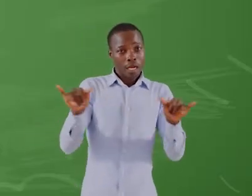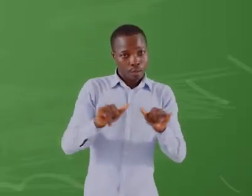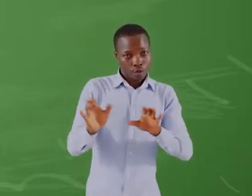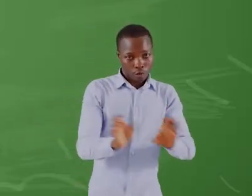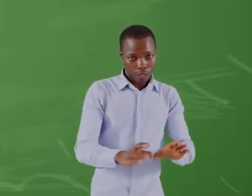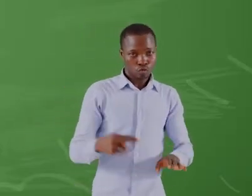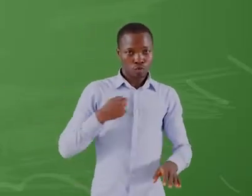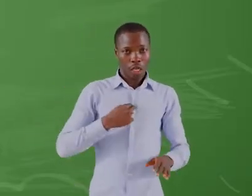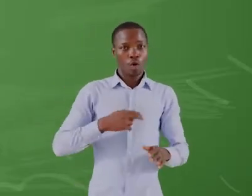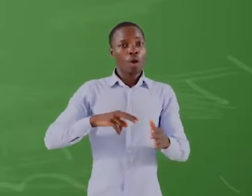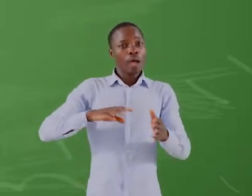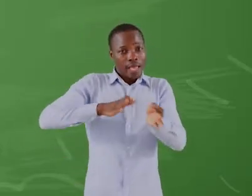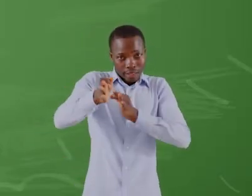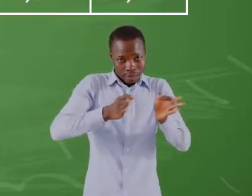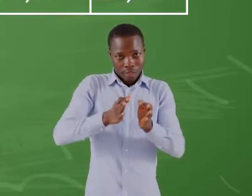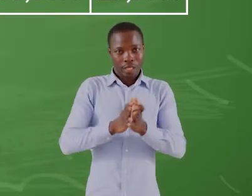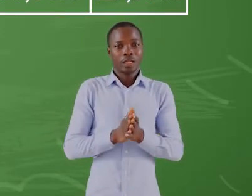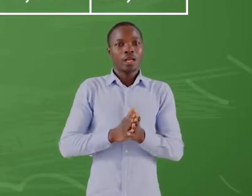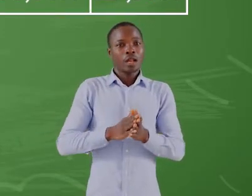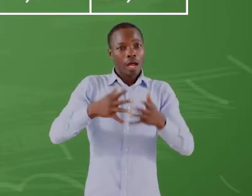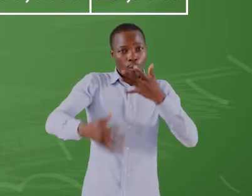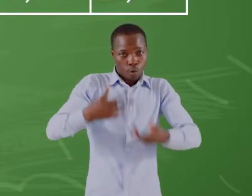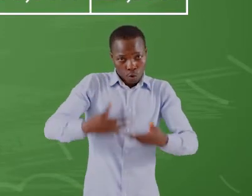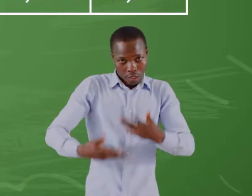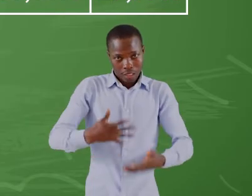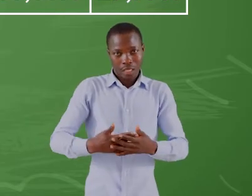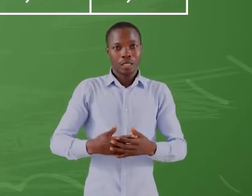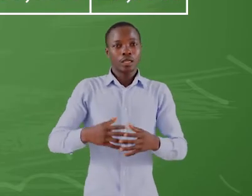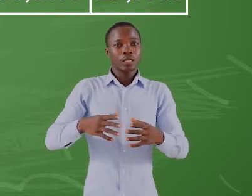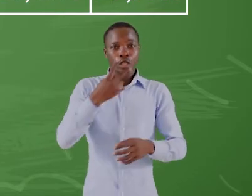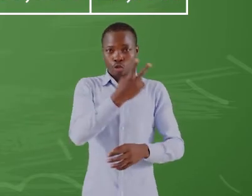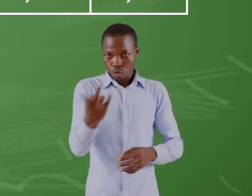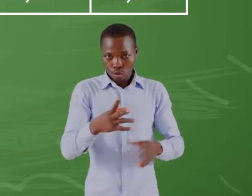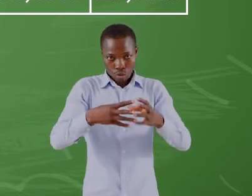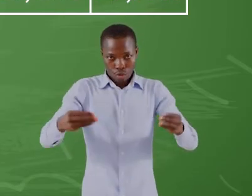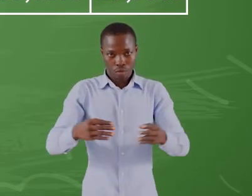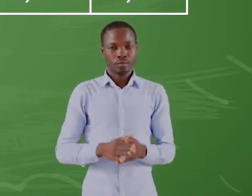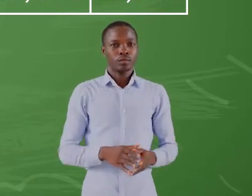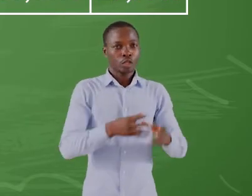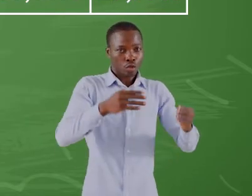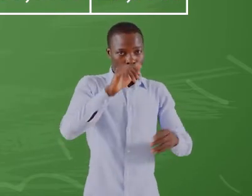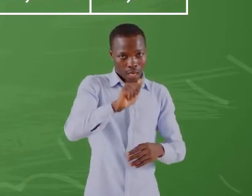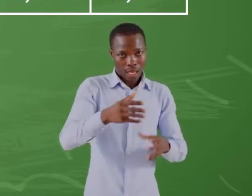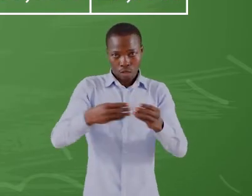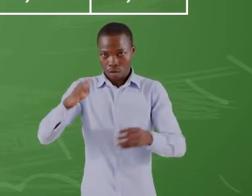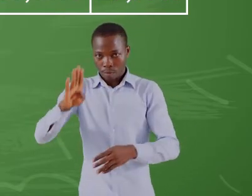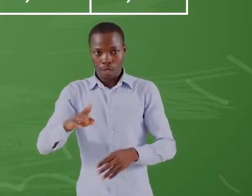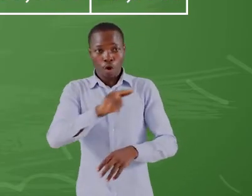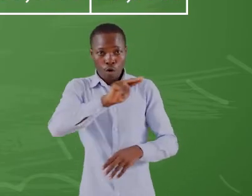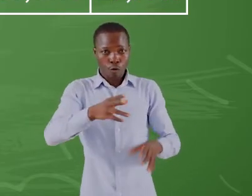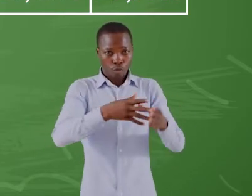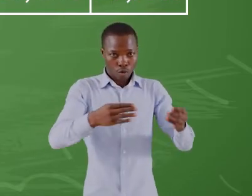la porosité des deux sols, sol A et sol B. Alors, au niveau du sol A,